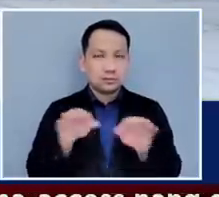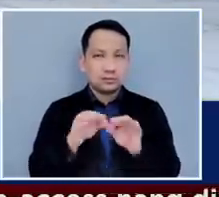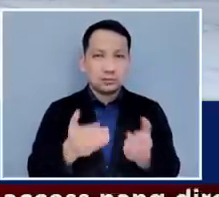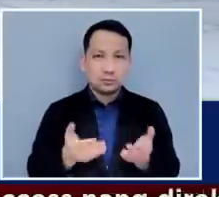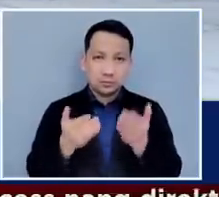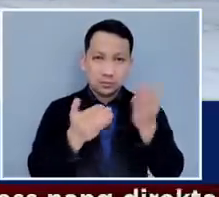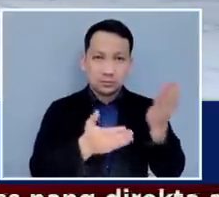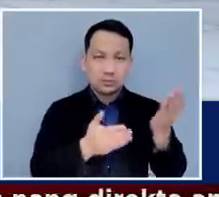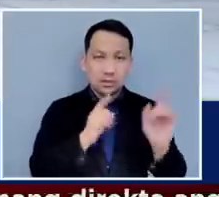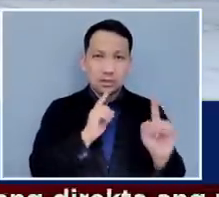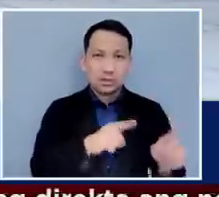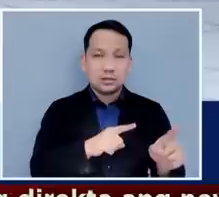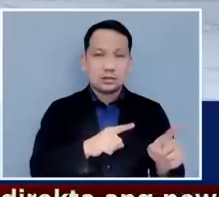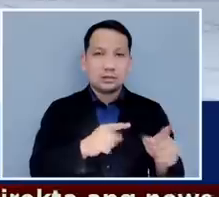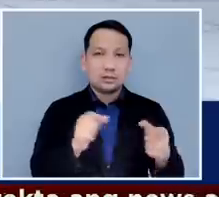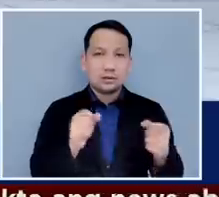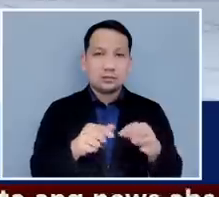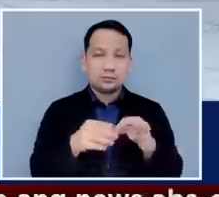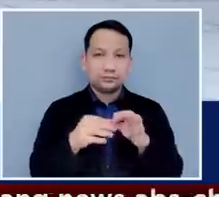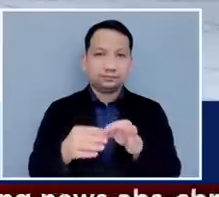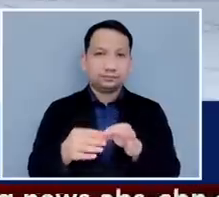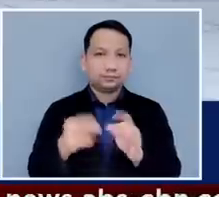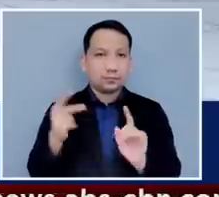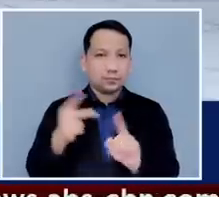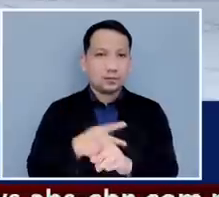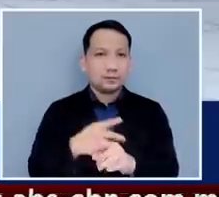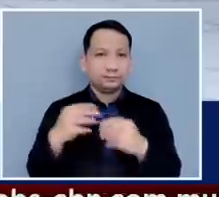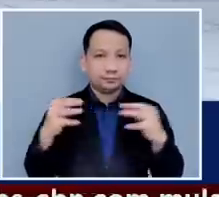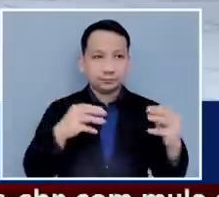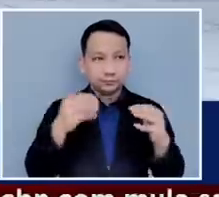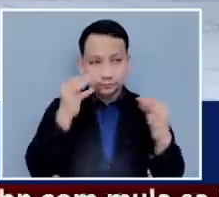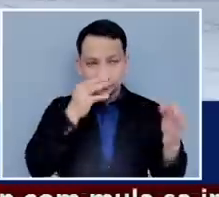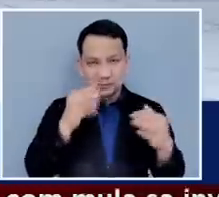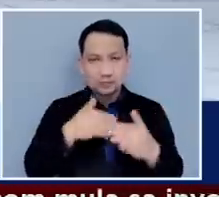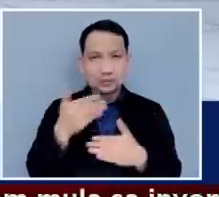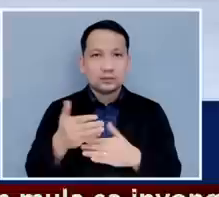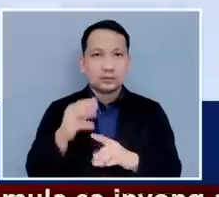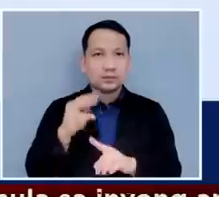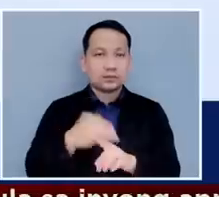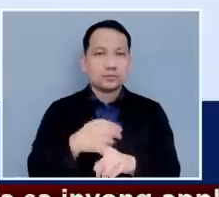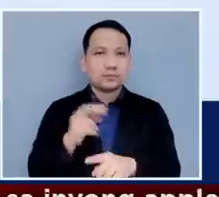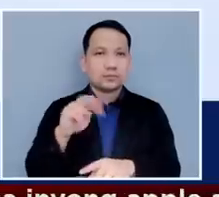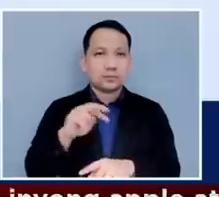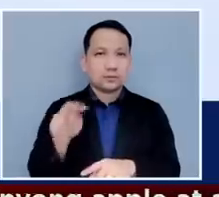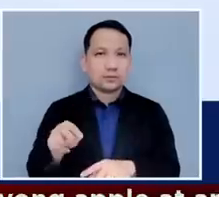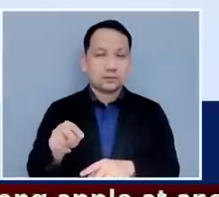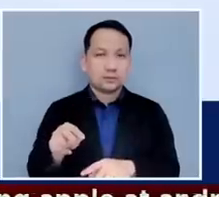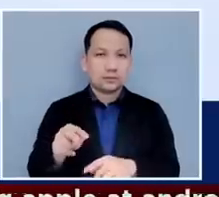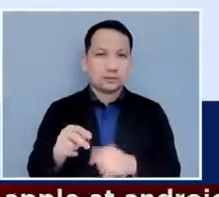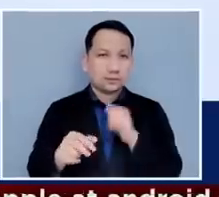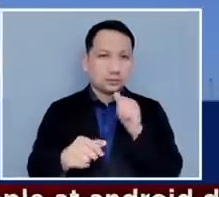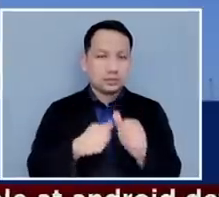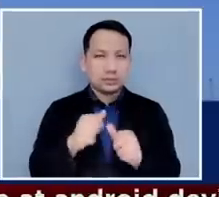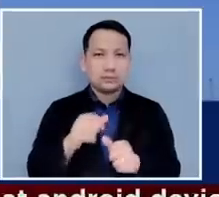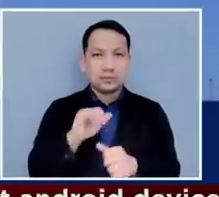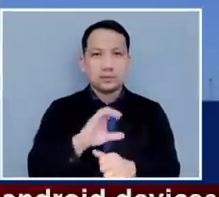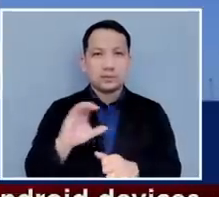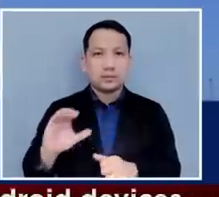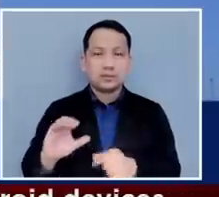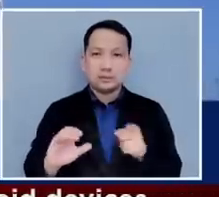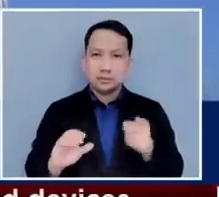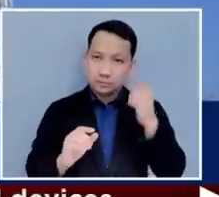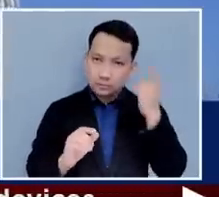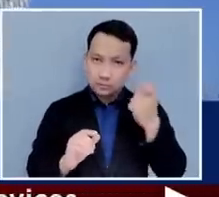mga report at komento ang mga biktima ng war on drugs hanggang May 22. Tinanggihan din ng ICC ang hiling ng